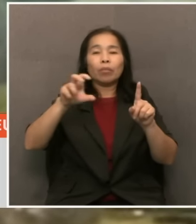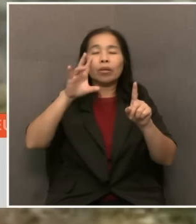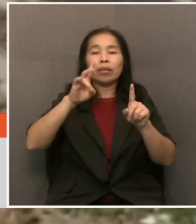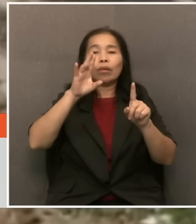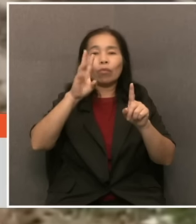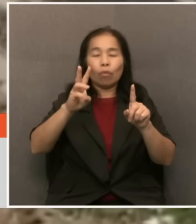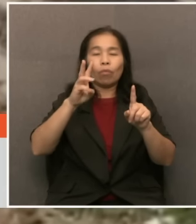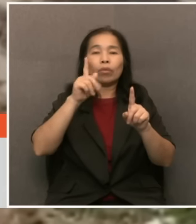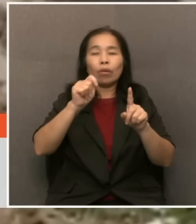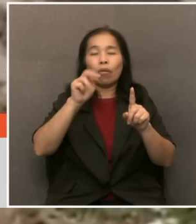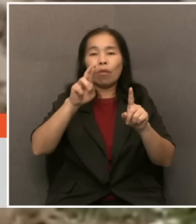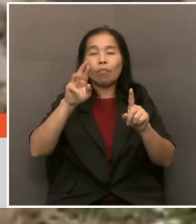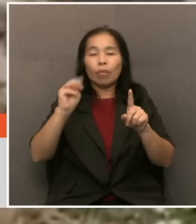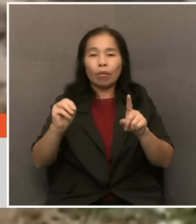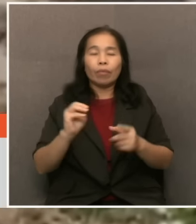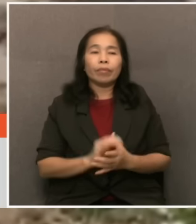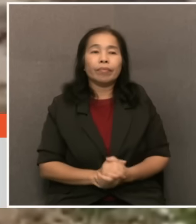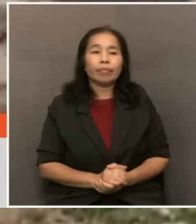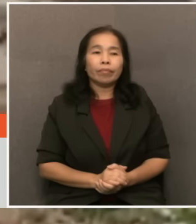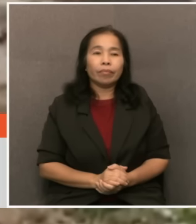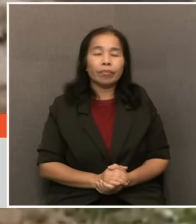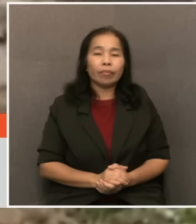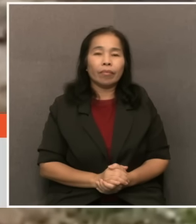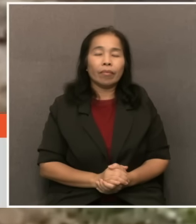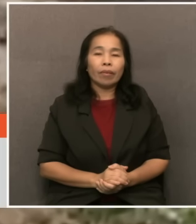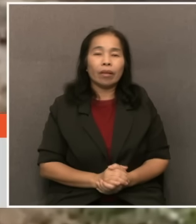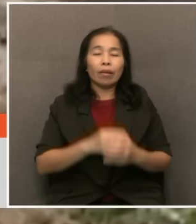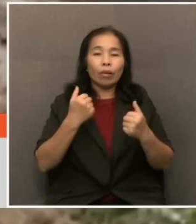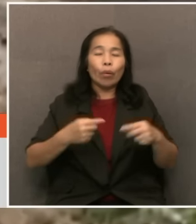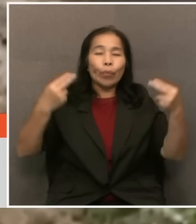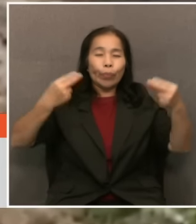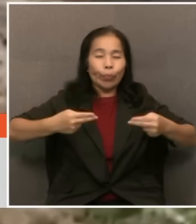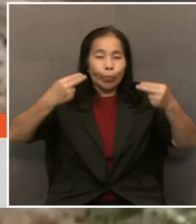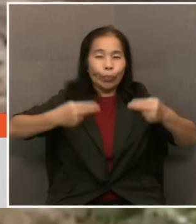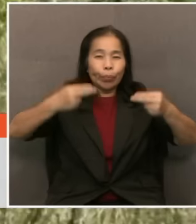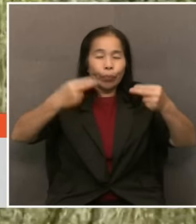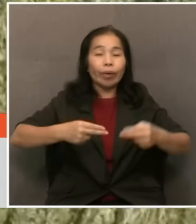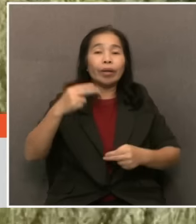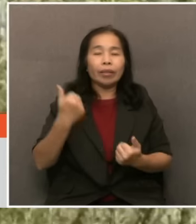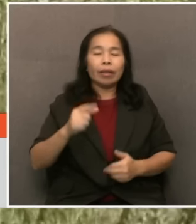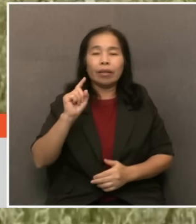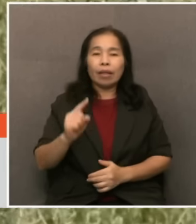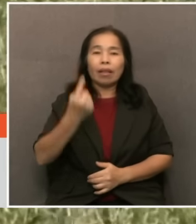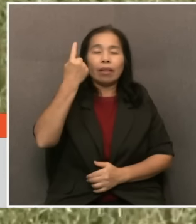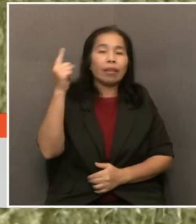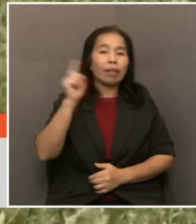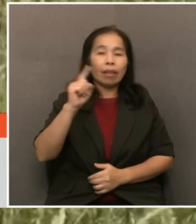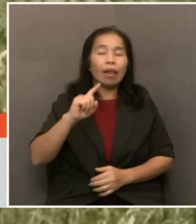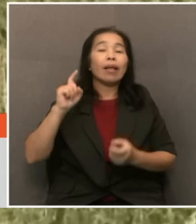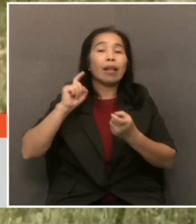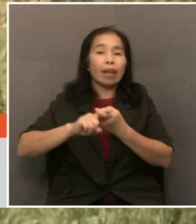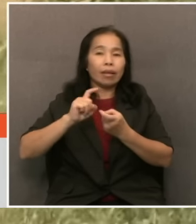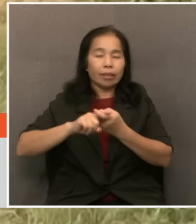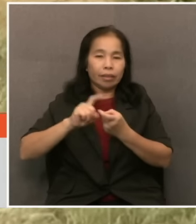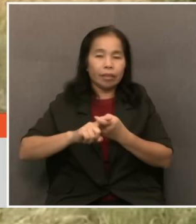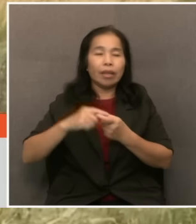ตารางกิโลเมตรค่ะปฏิบัติการโจมตีแคว้นเคิร์สนี้นะคะถือเป็นครั้งแรกเลยที่รัสเซียถูกก